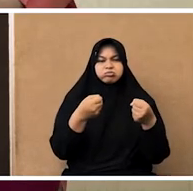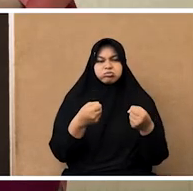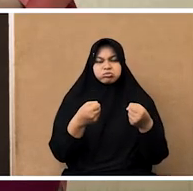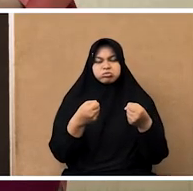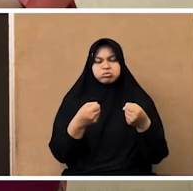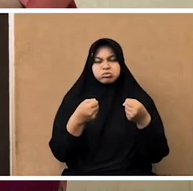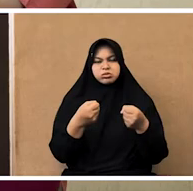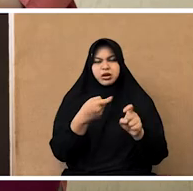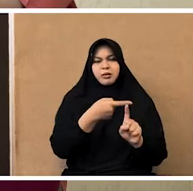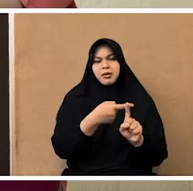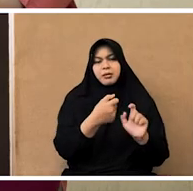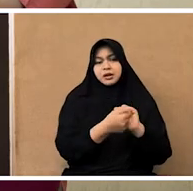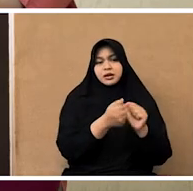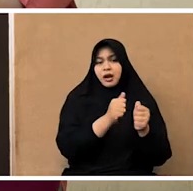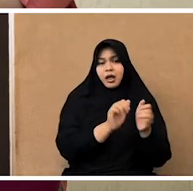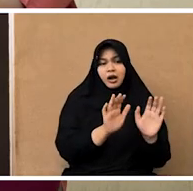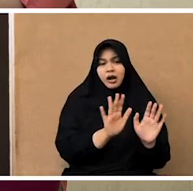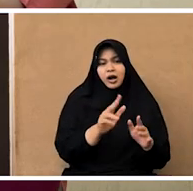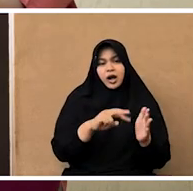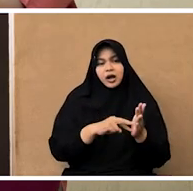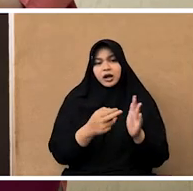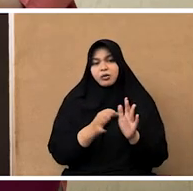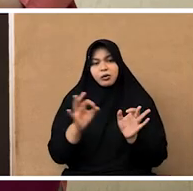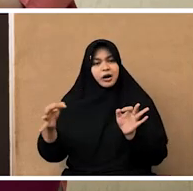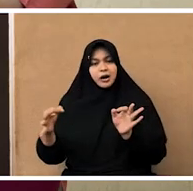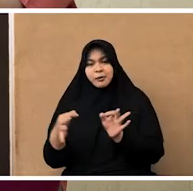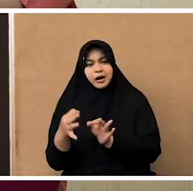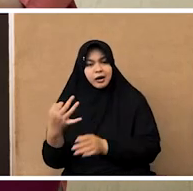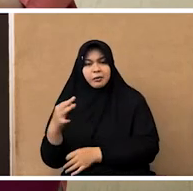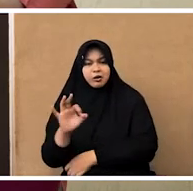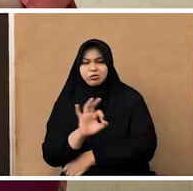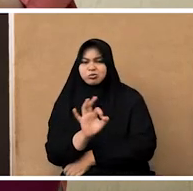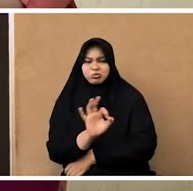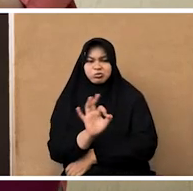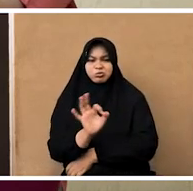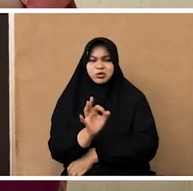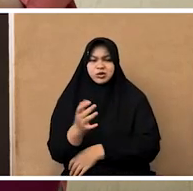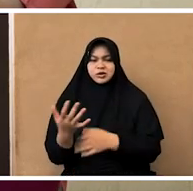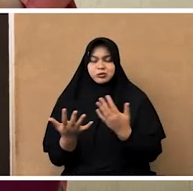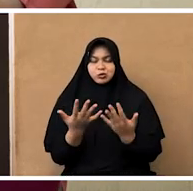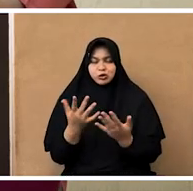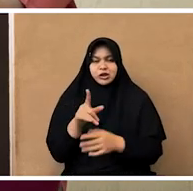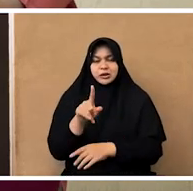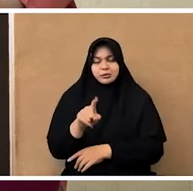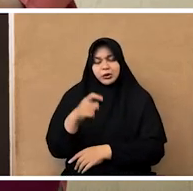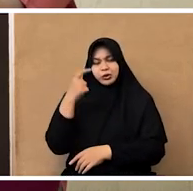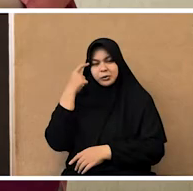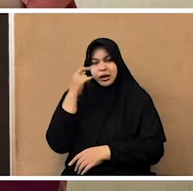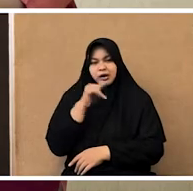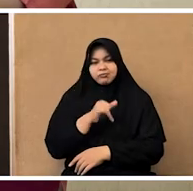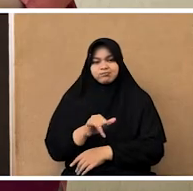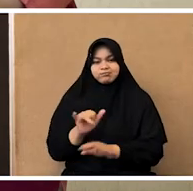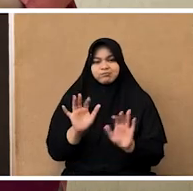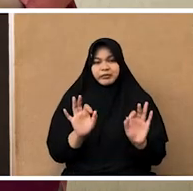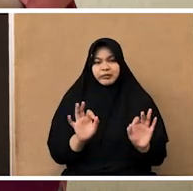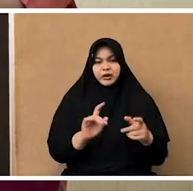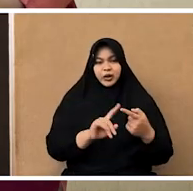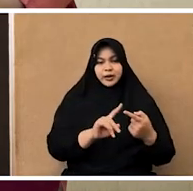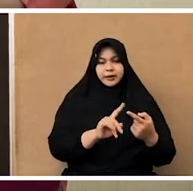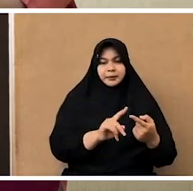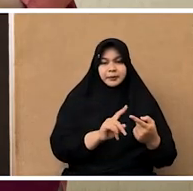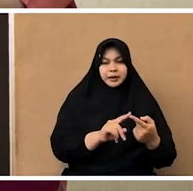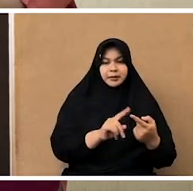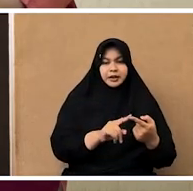nah artinya perlu ada pendekatan-pendekatan baru kayaknya yang perlu kita pikir perlu dipikirkan gitu teman-teman